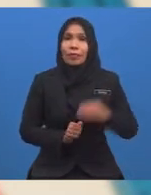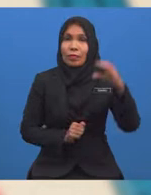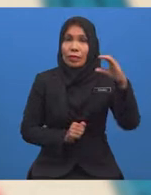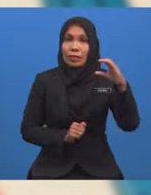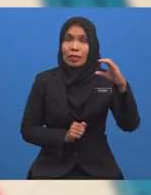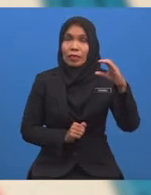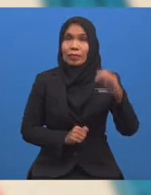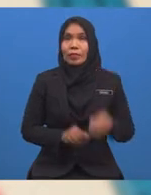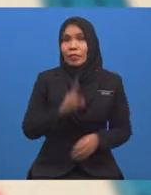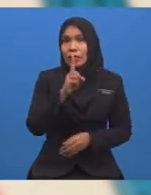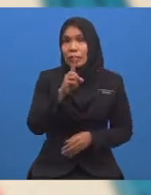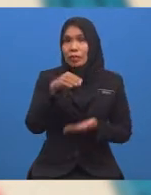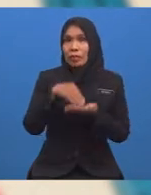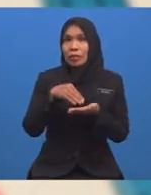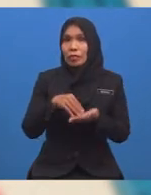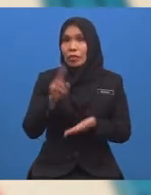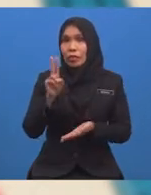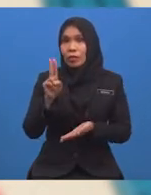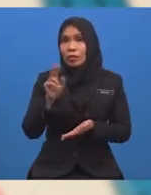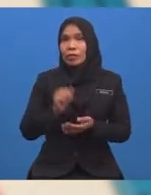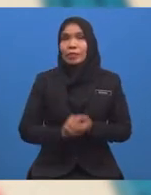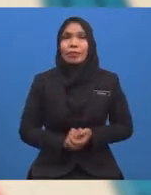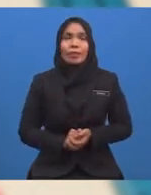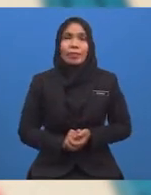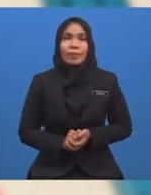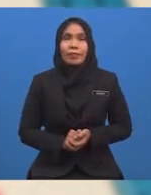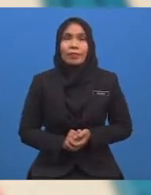hai c1vs bah-doo